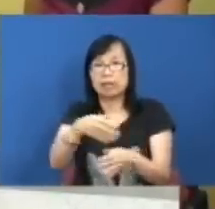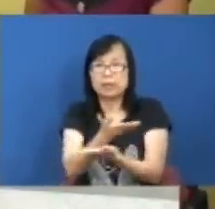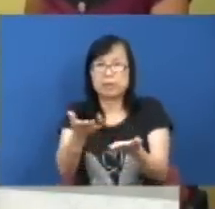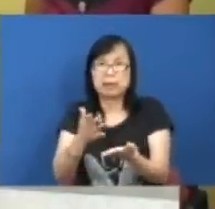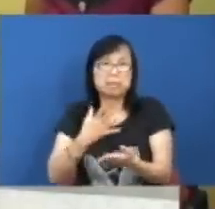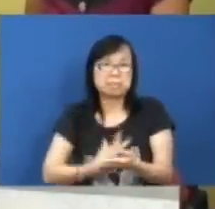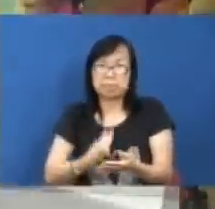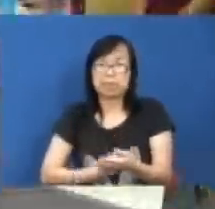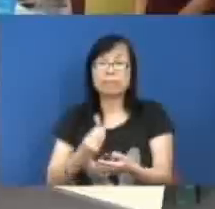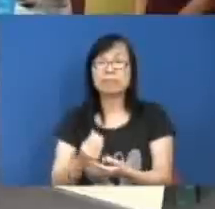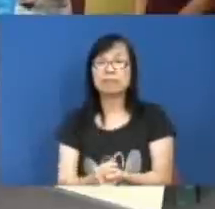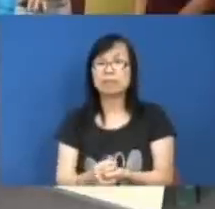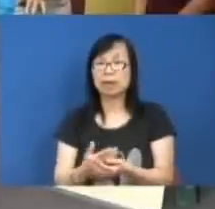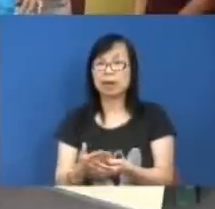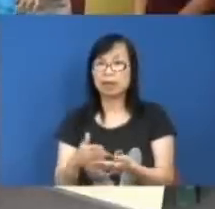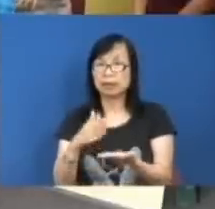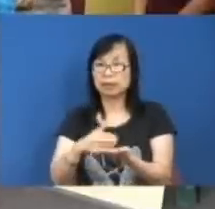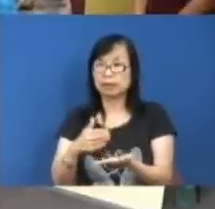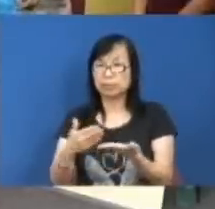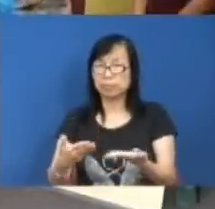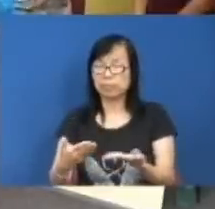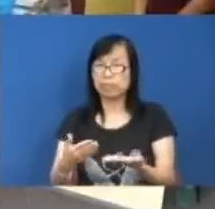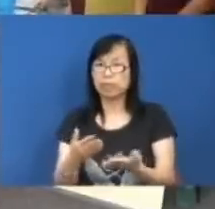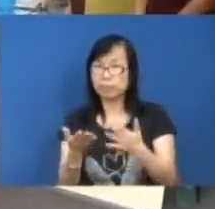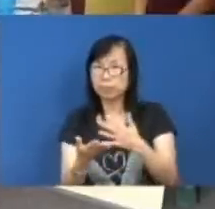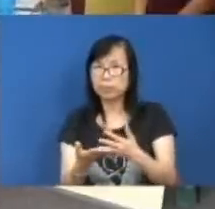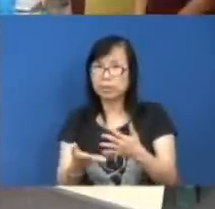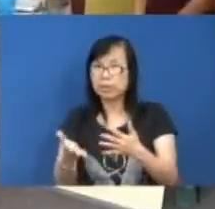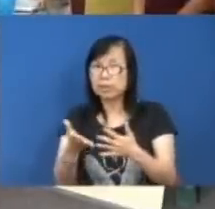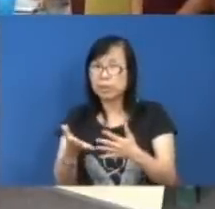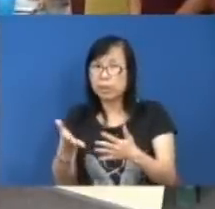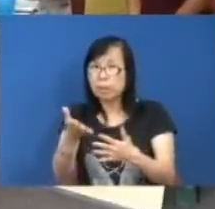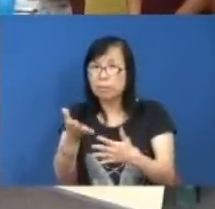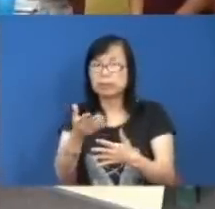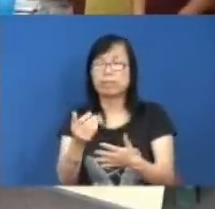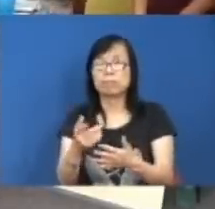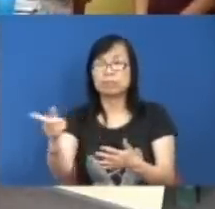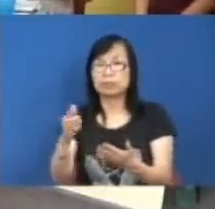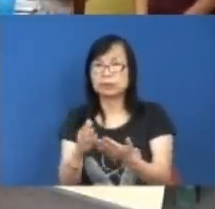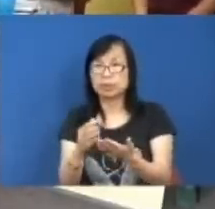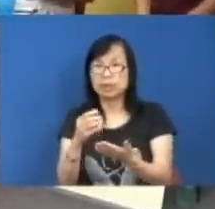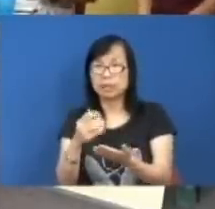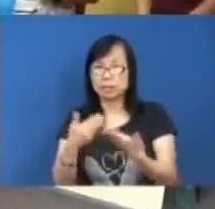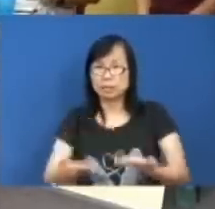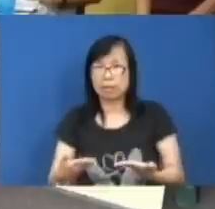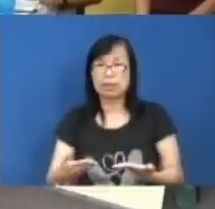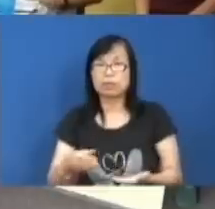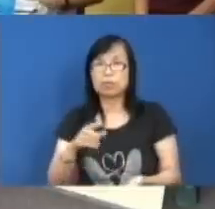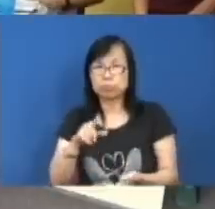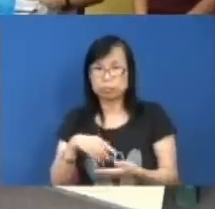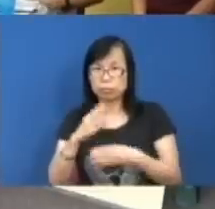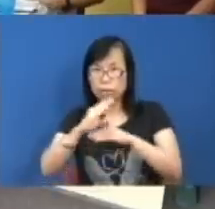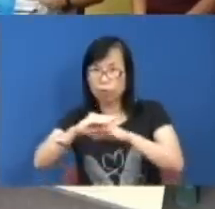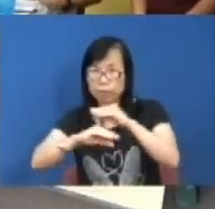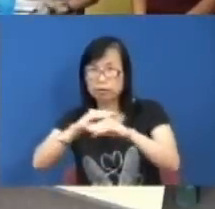冇錯啦。 咁呢個個步驟咧，都係喺我哋而家市場上面同個業界都會好積極採取嘅一個步